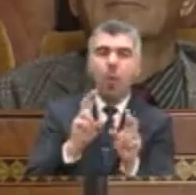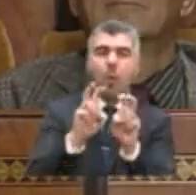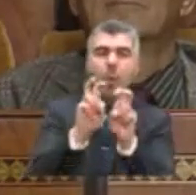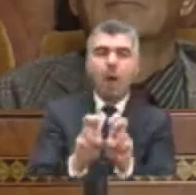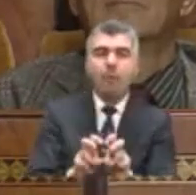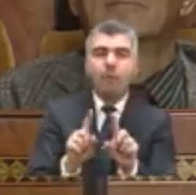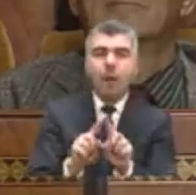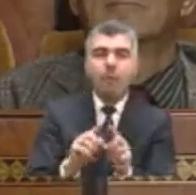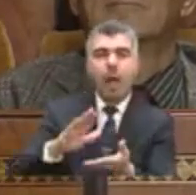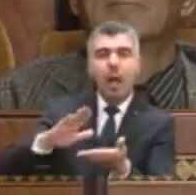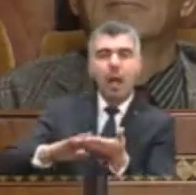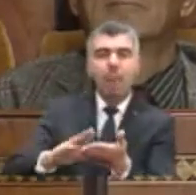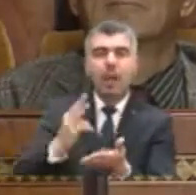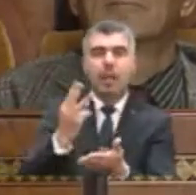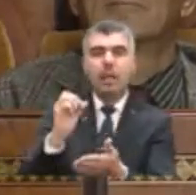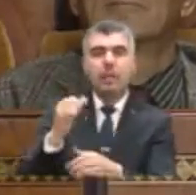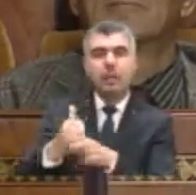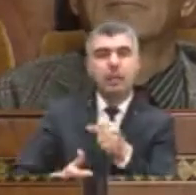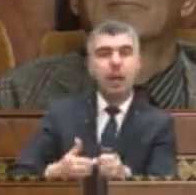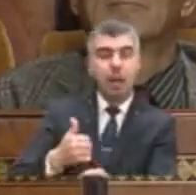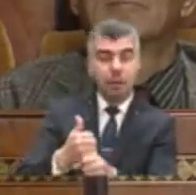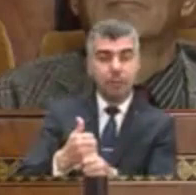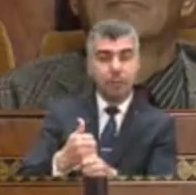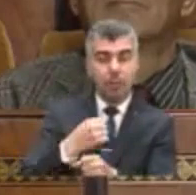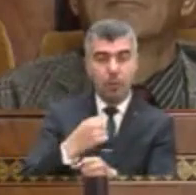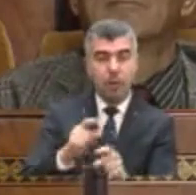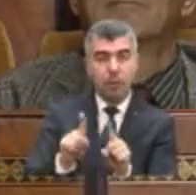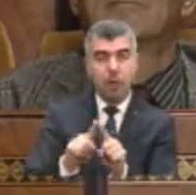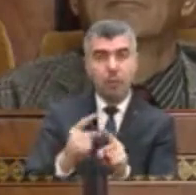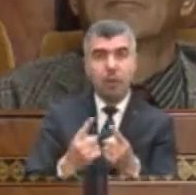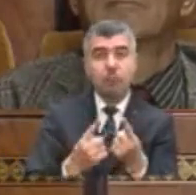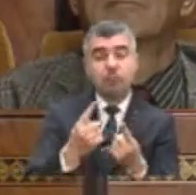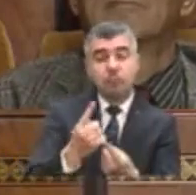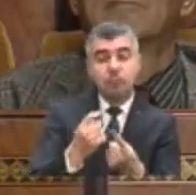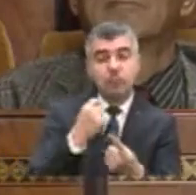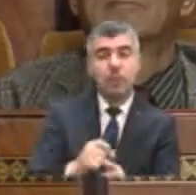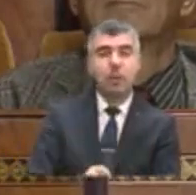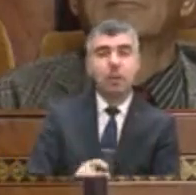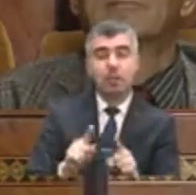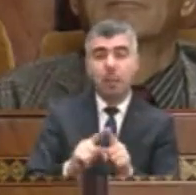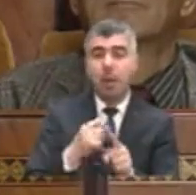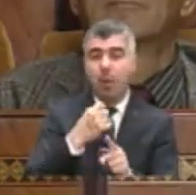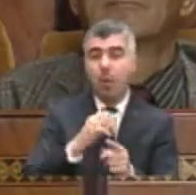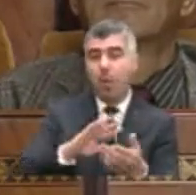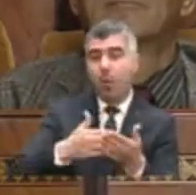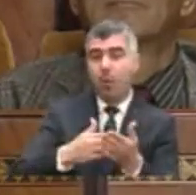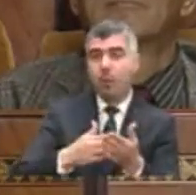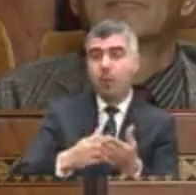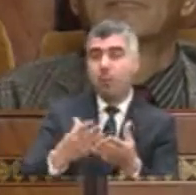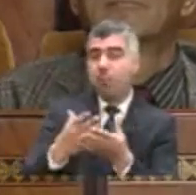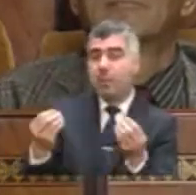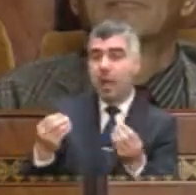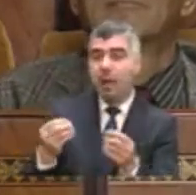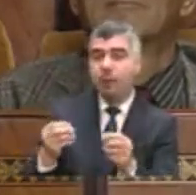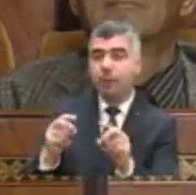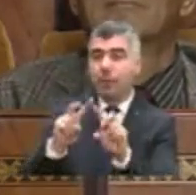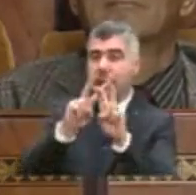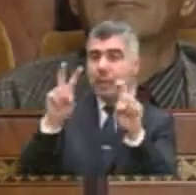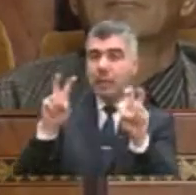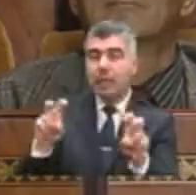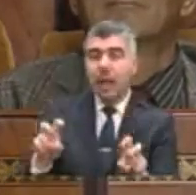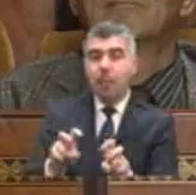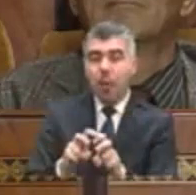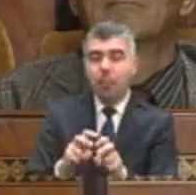بقرار تحديد السن في 30 سنه، هذا اعتداء وكيتعتبر جريمه في حق الاف من حاملي الشواهد اللي